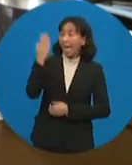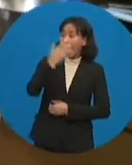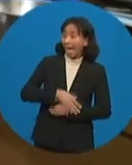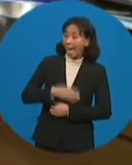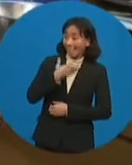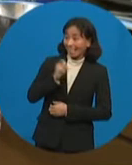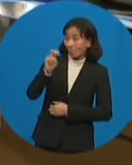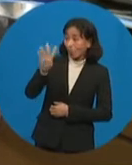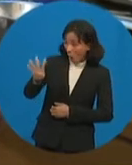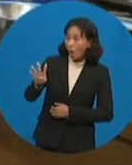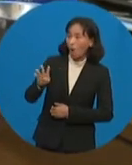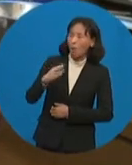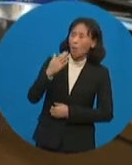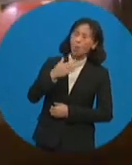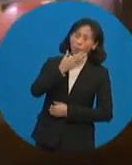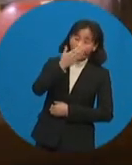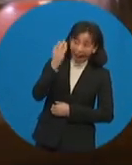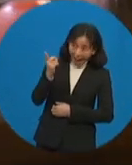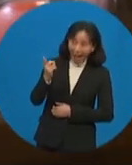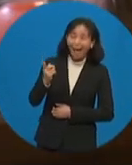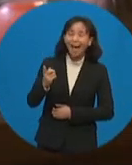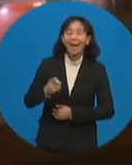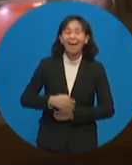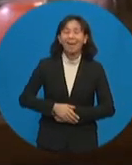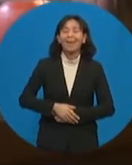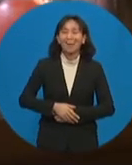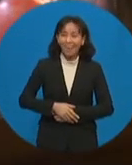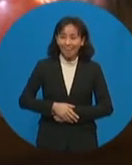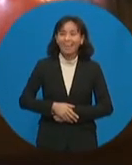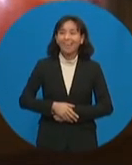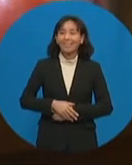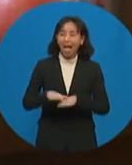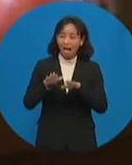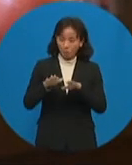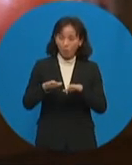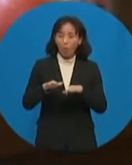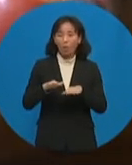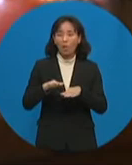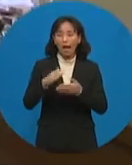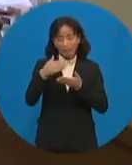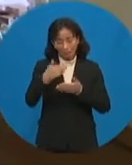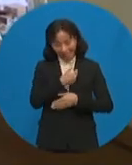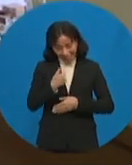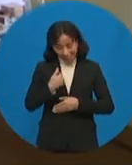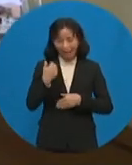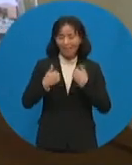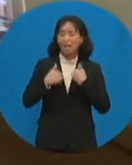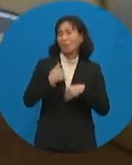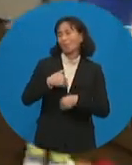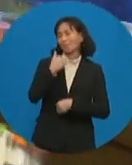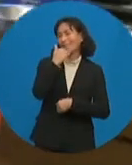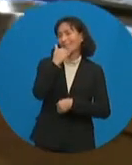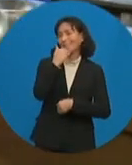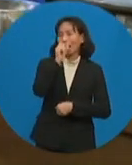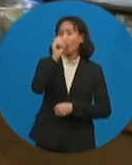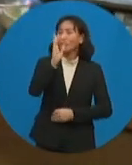24は若いですよね。この若いオーナーさんから今日はどんなもんじゃが食べられるのか楽しみです。田口さん、